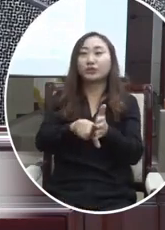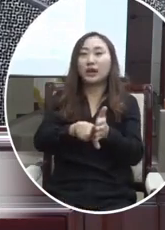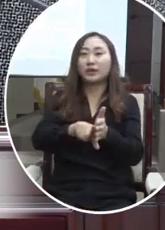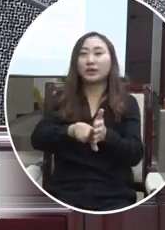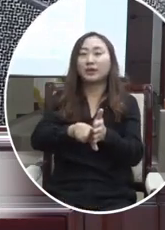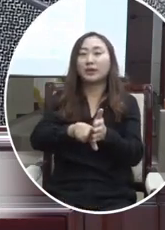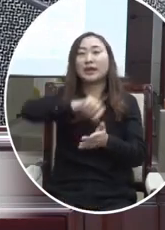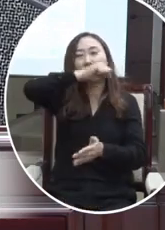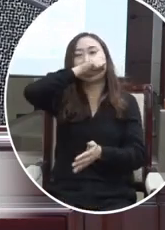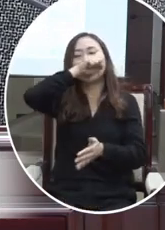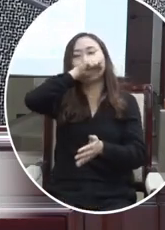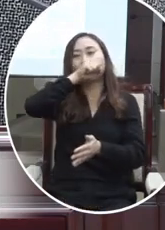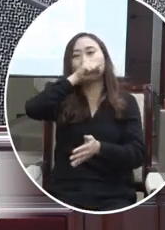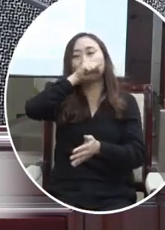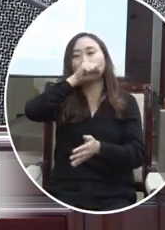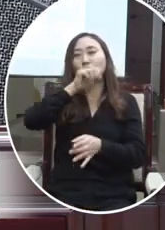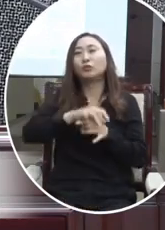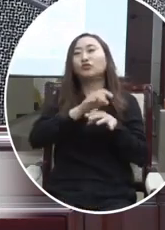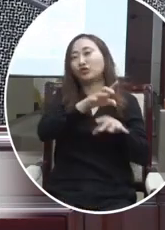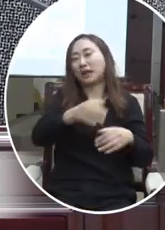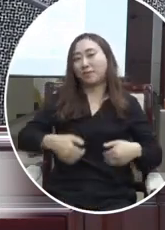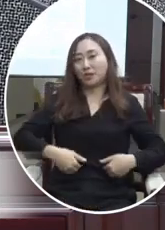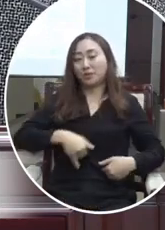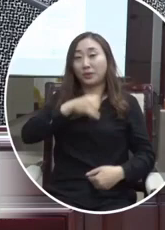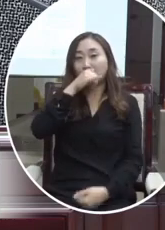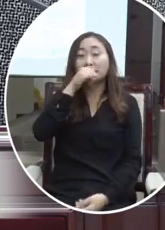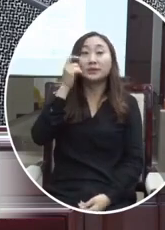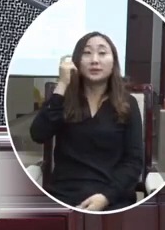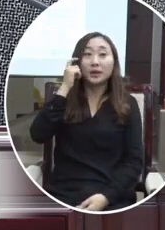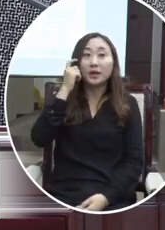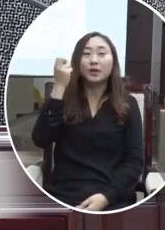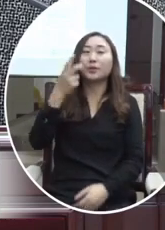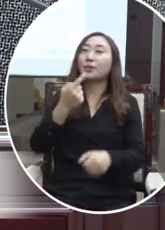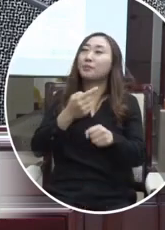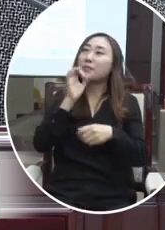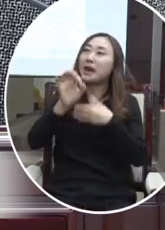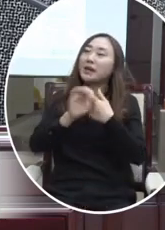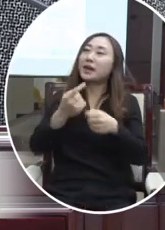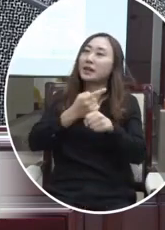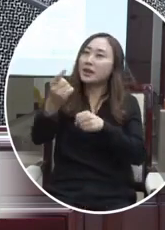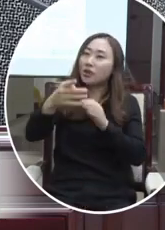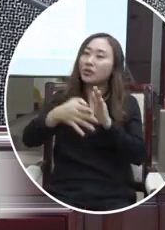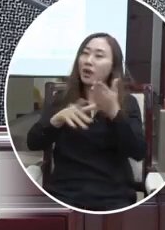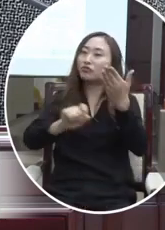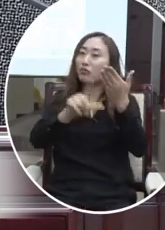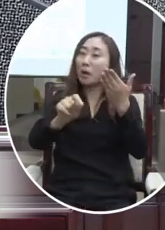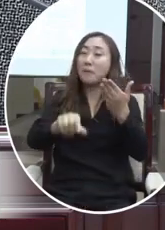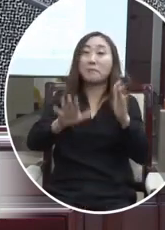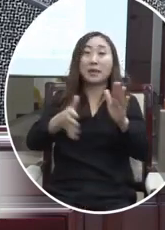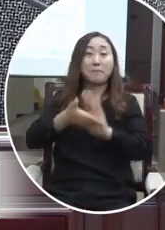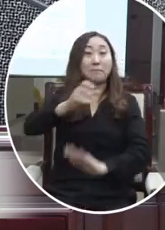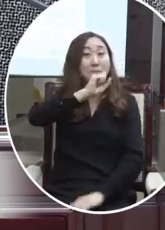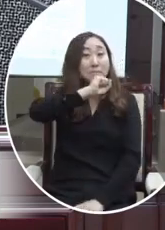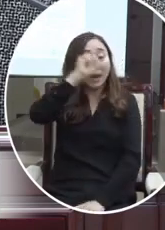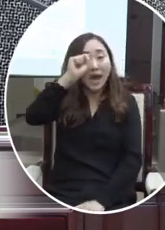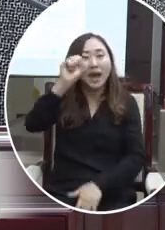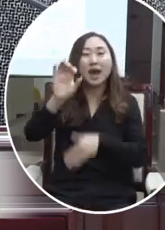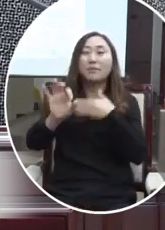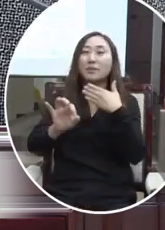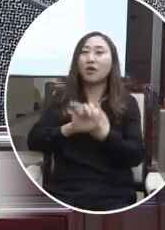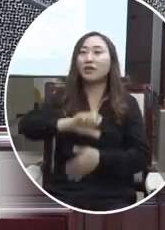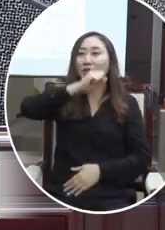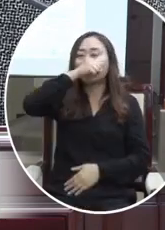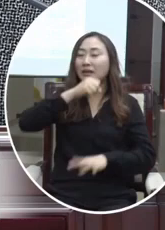예산을 투자해야 될 시기라고 저는 생각을 하고요. 만약에 내년 9월에 탄소 중립 도시로 우리가 선정만 된다면